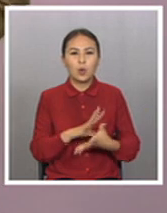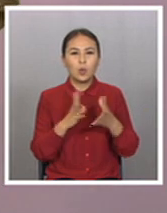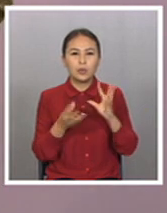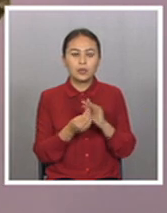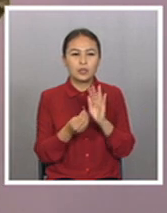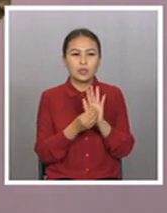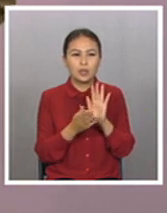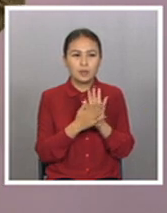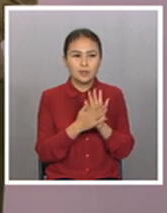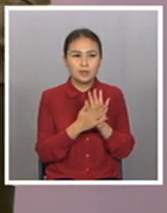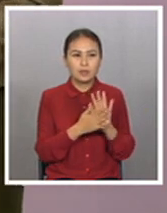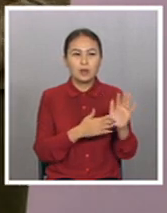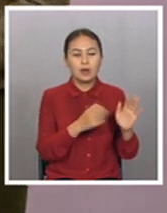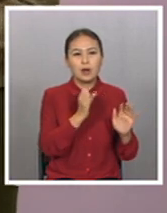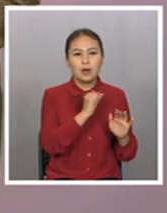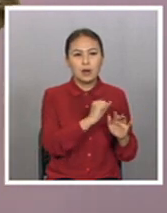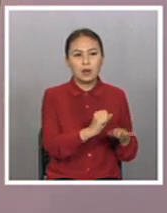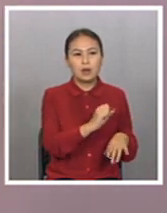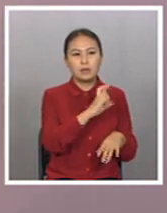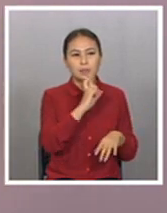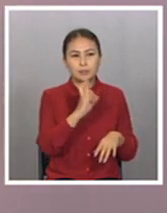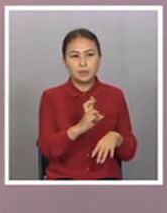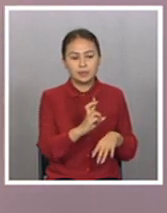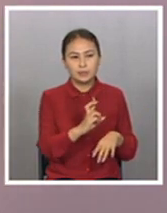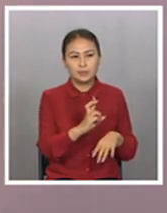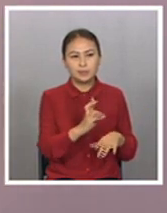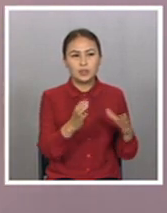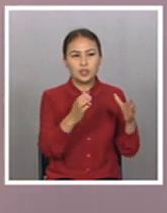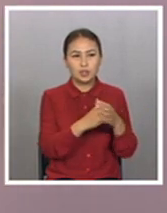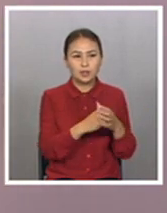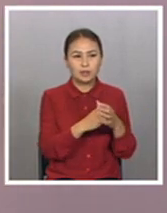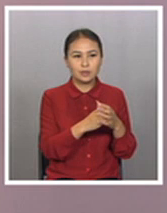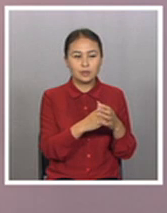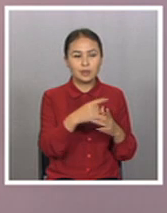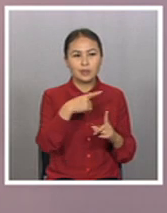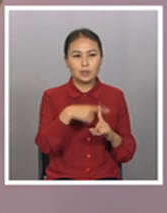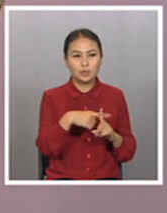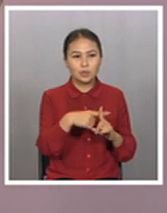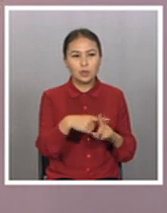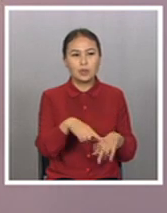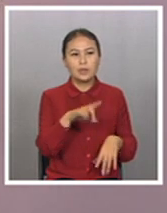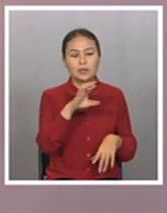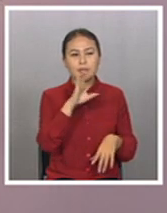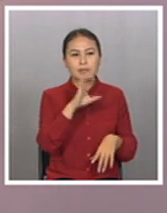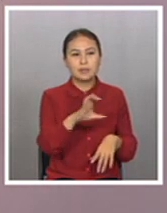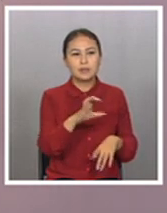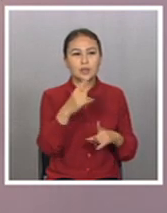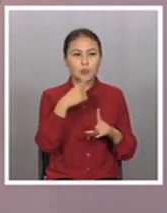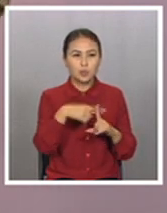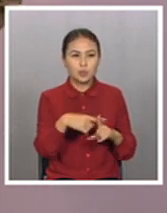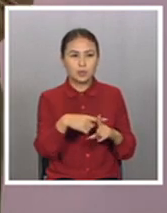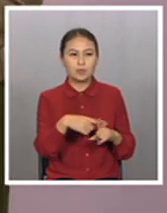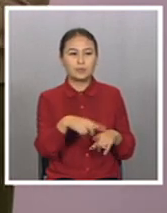шығарамыз? А мен В жиынының қиылысуы мен С жиынының